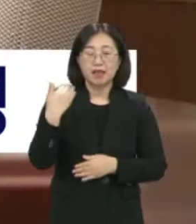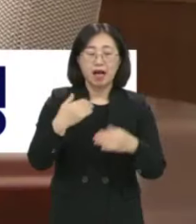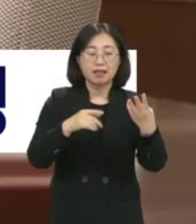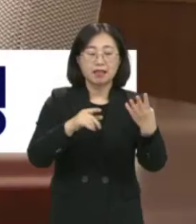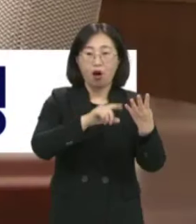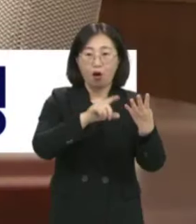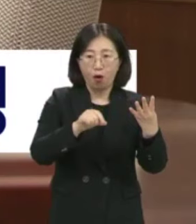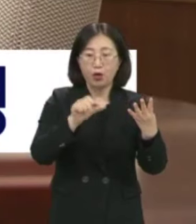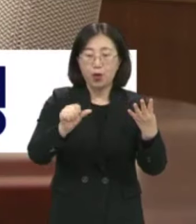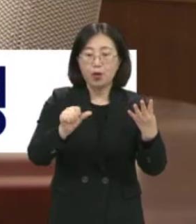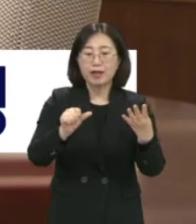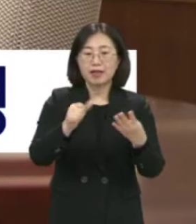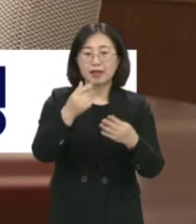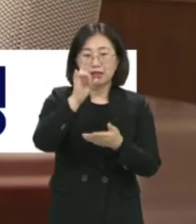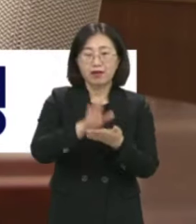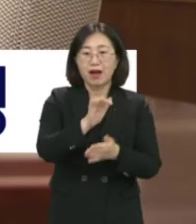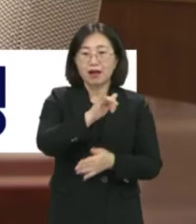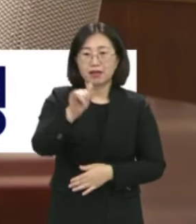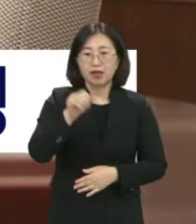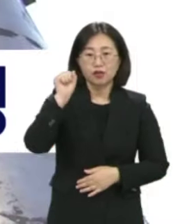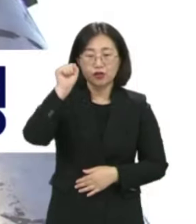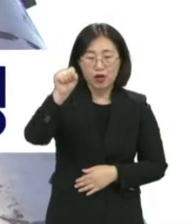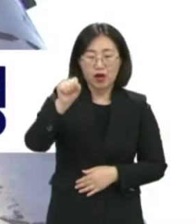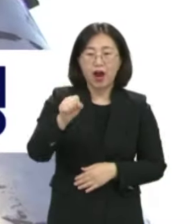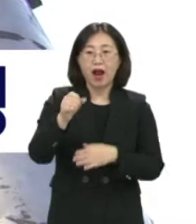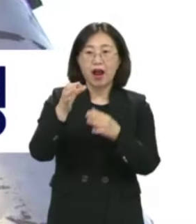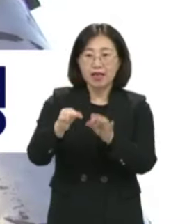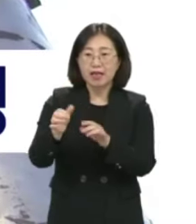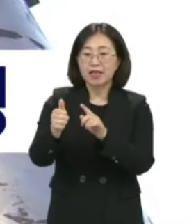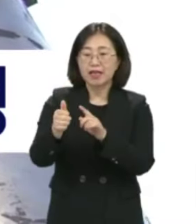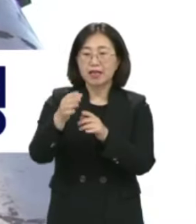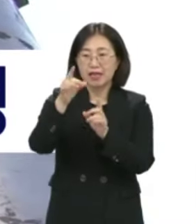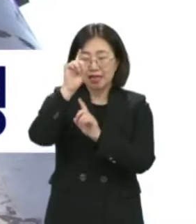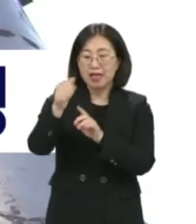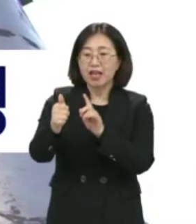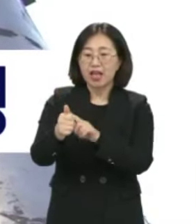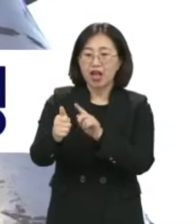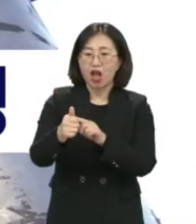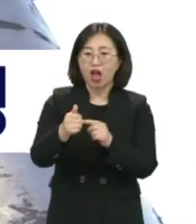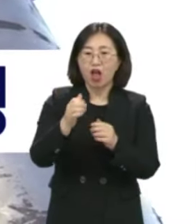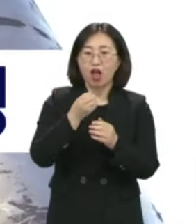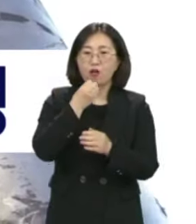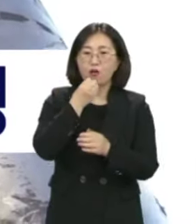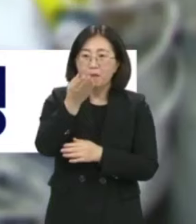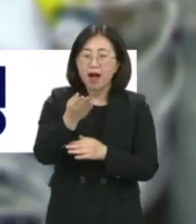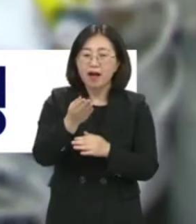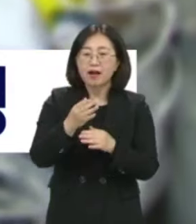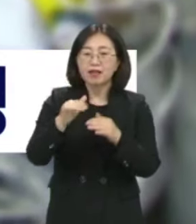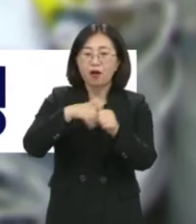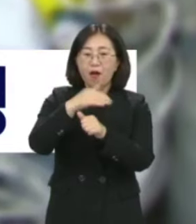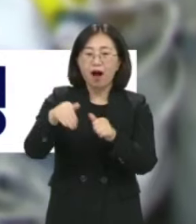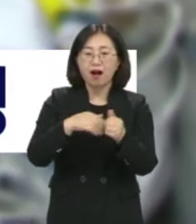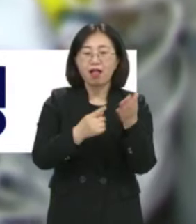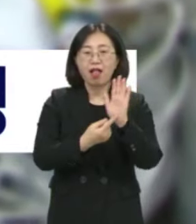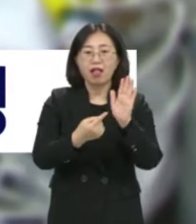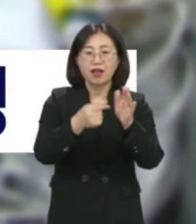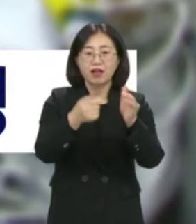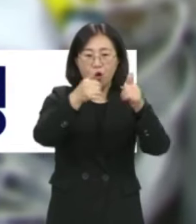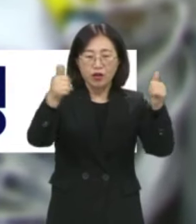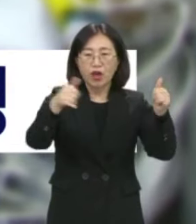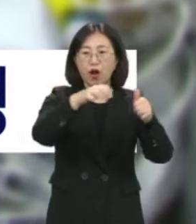5일 천안 을에 출마한 더불어민주당 이재관 후보의 피고발 사실을 알리는 현수막 백장을 선거구 곳곳에 설치한